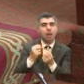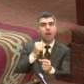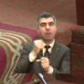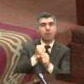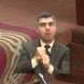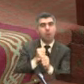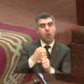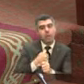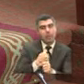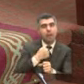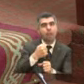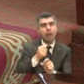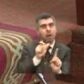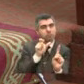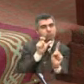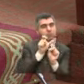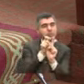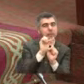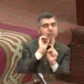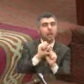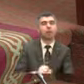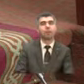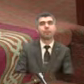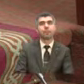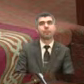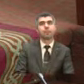مصالح هذه الفئة من المغاربة. في هذا الإطار